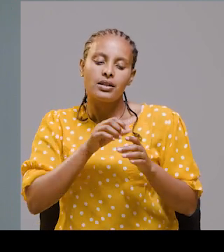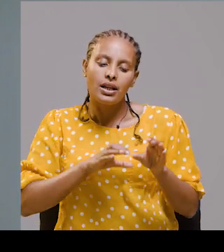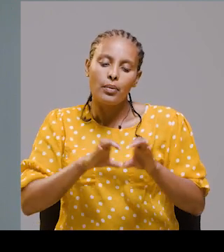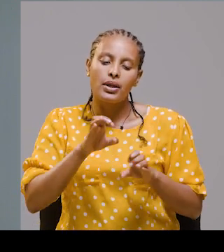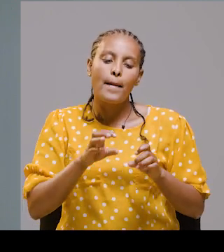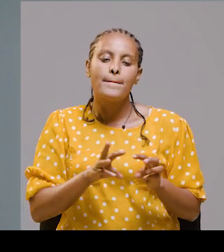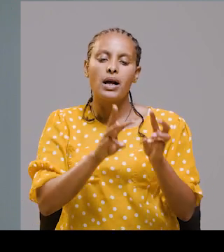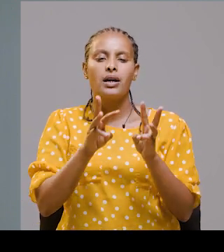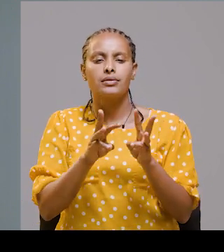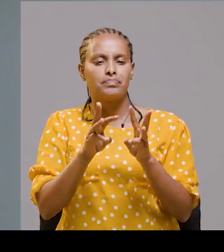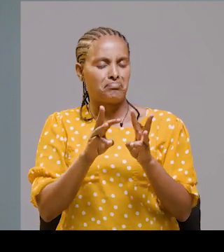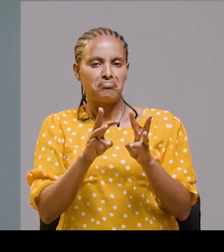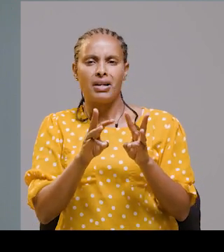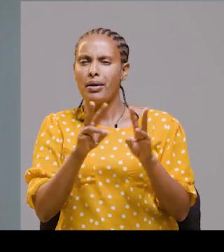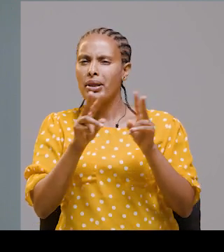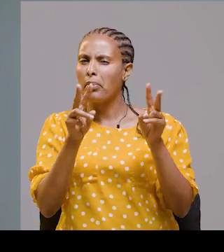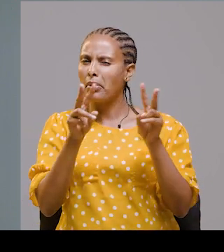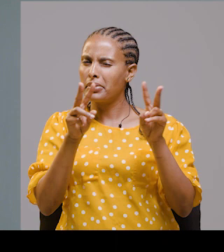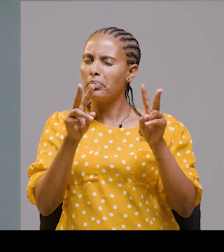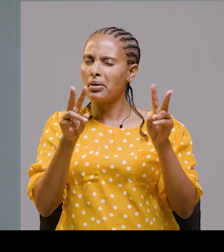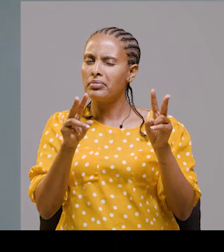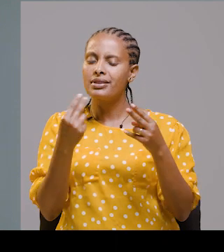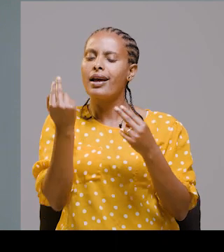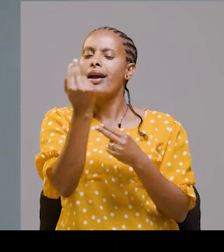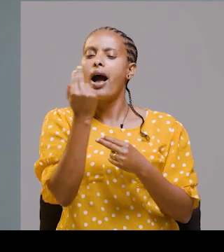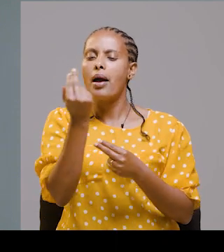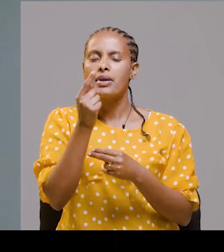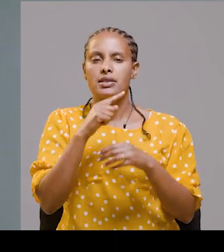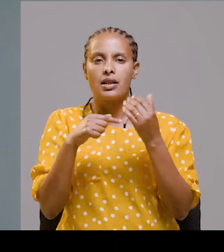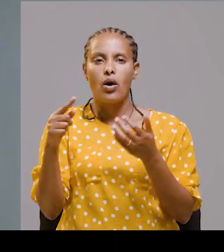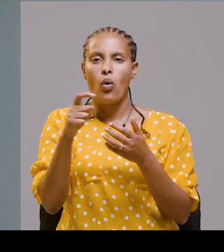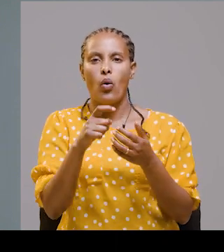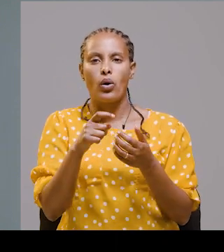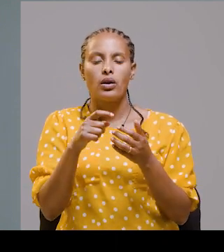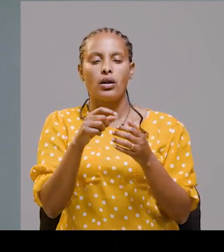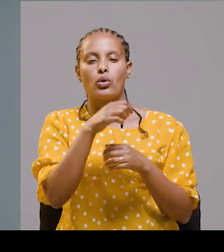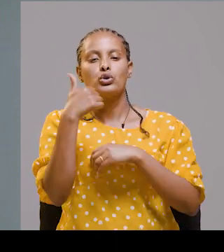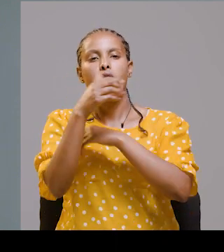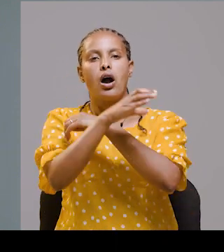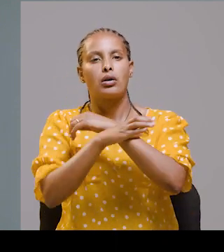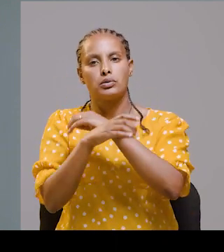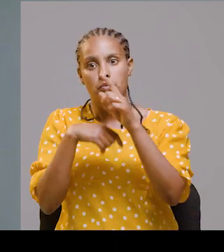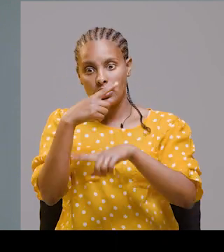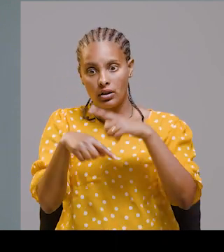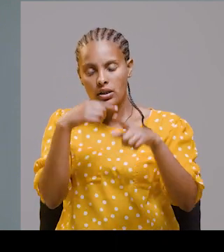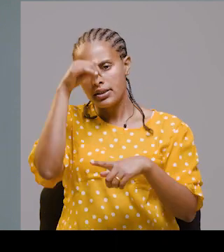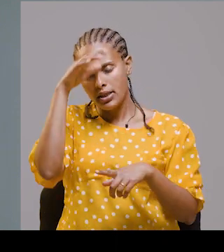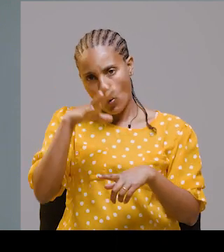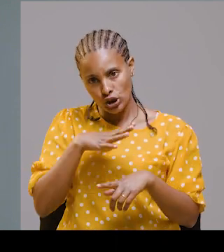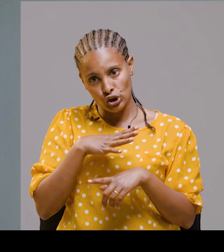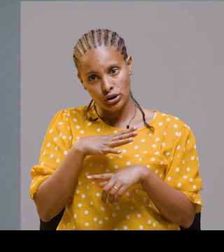በጣም የተራቀቀ እና በጣም ጠቃሚ ስለሆነ ማለት ነው። ነገር ግን ሌሎች ሀገሮች ላይ ብንሄድ ግን